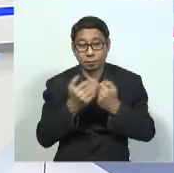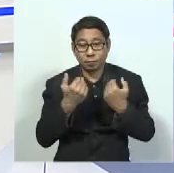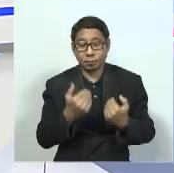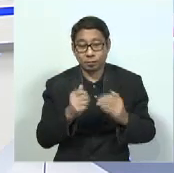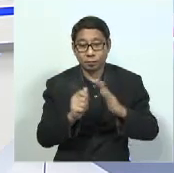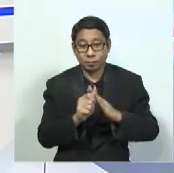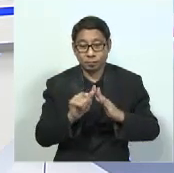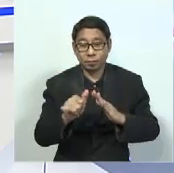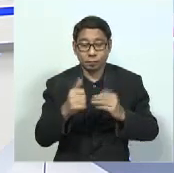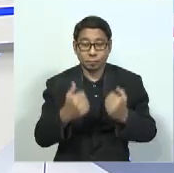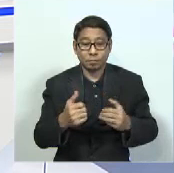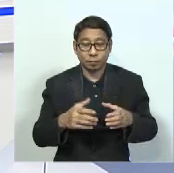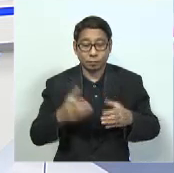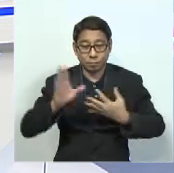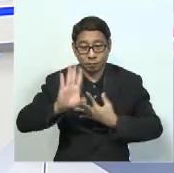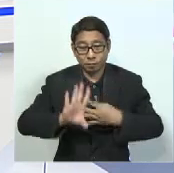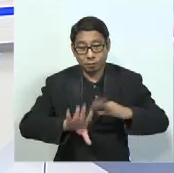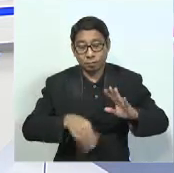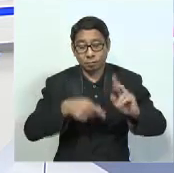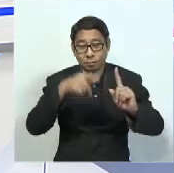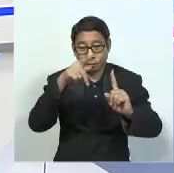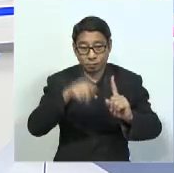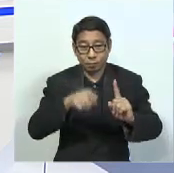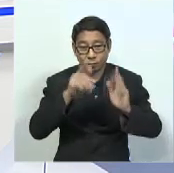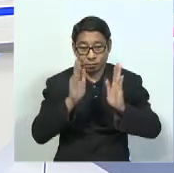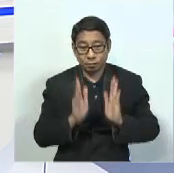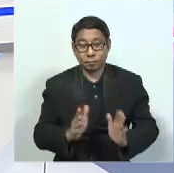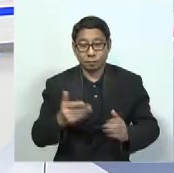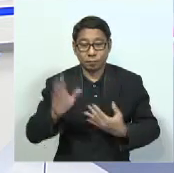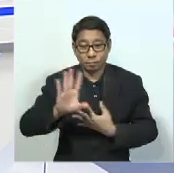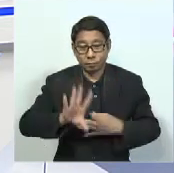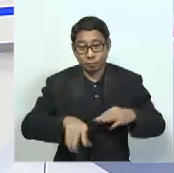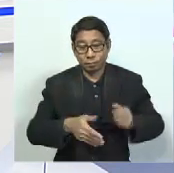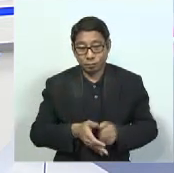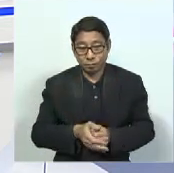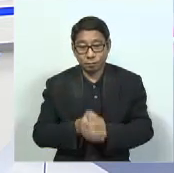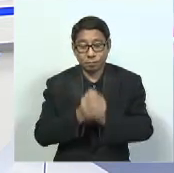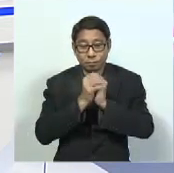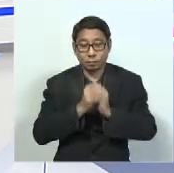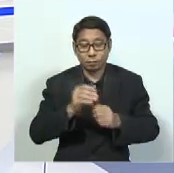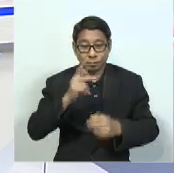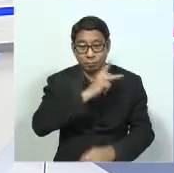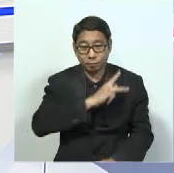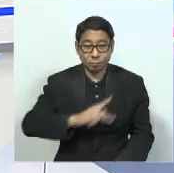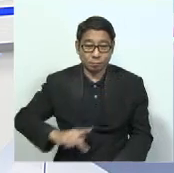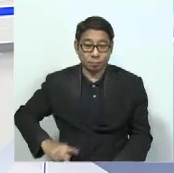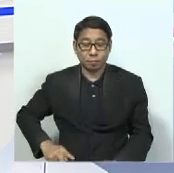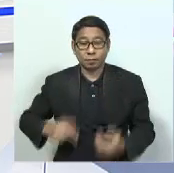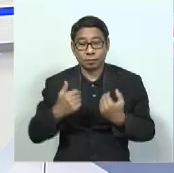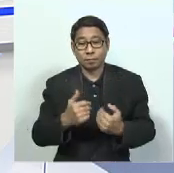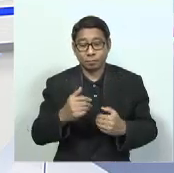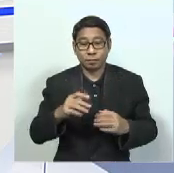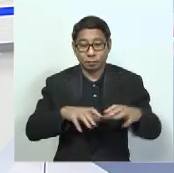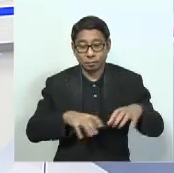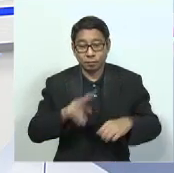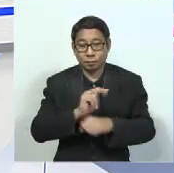คู่บ้านคู่เมืองพร้อมนำคณะนางรำกว่า 1,000 คนเลยนะคะรำบวงสรวงถวายพระเจ้าอู่ทองก่อนการจัดงานย่